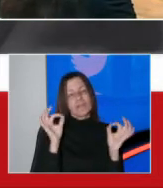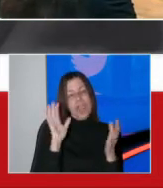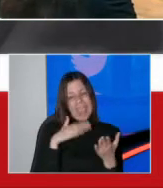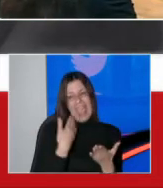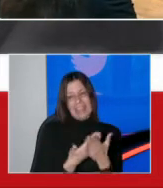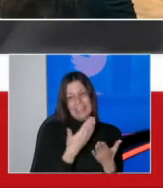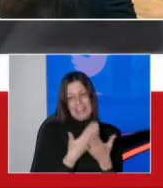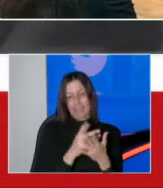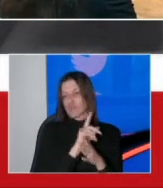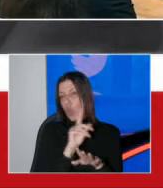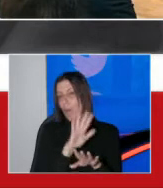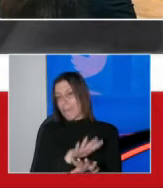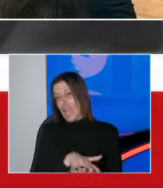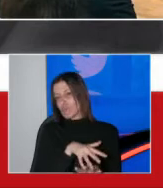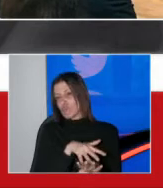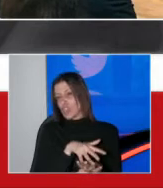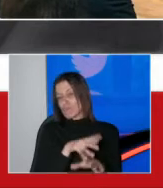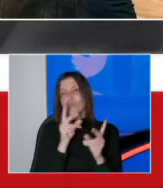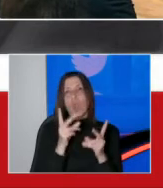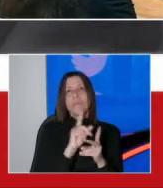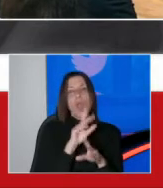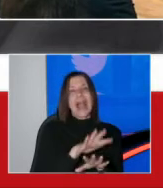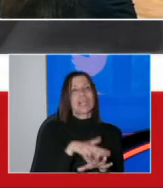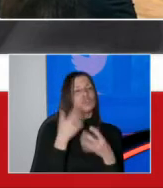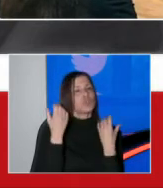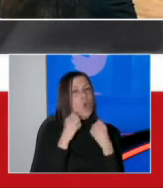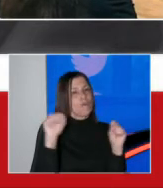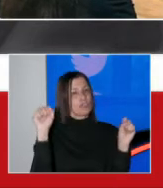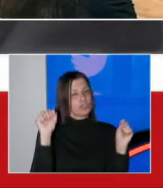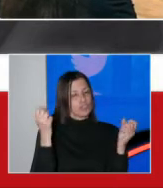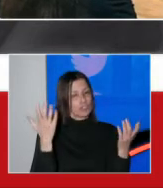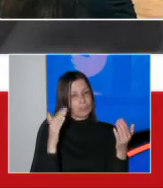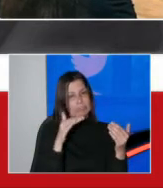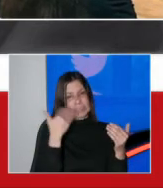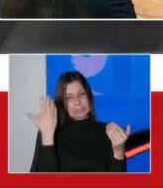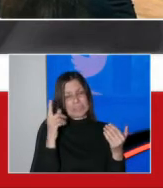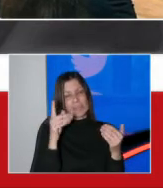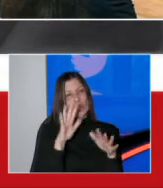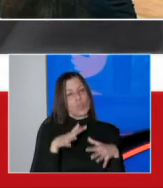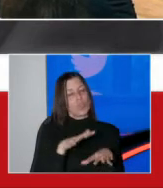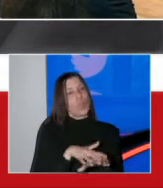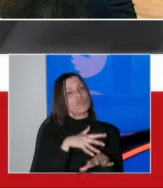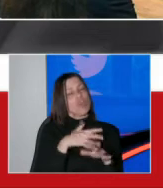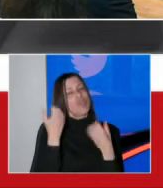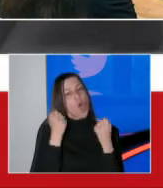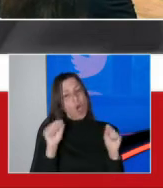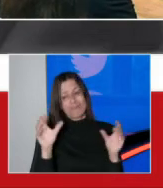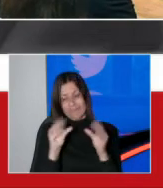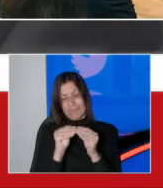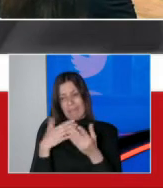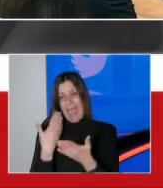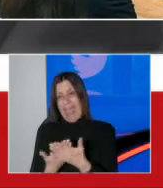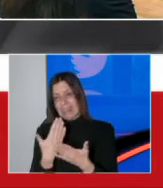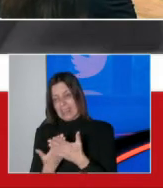העדים שלא מרגישים, שעלולים לא להרגיש חופש מספיק, וחופש תחושת, חופש אצל העד